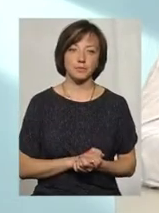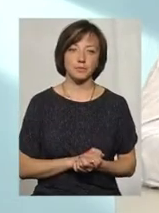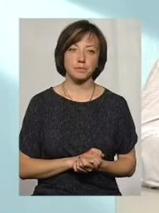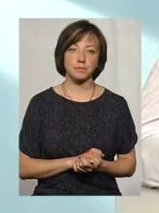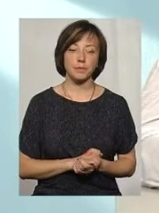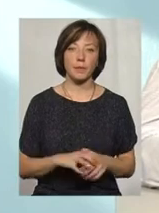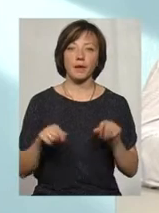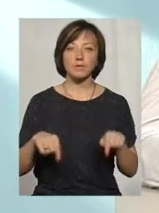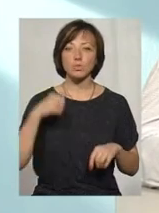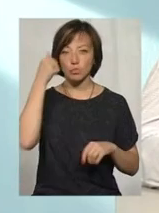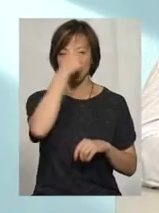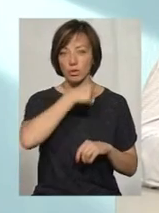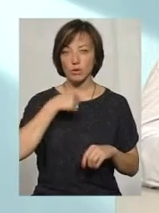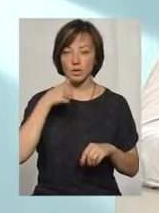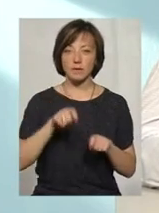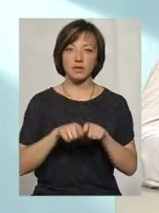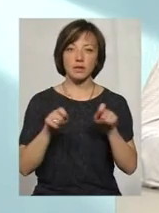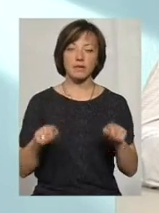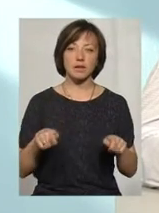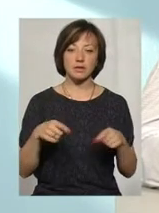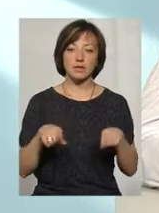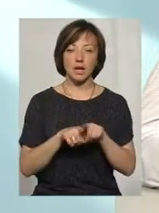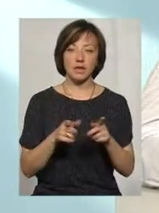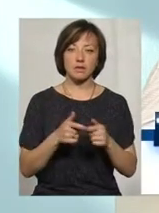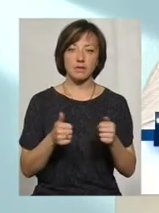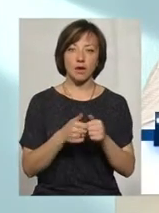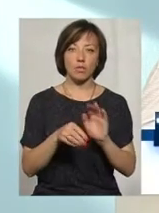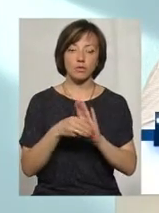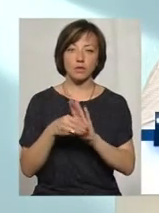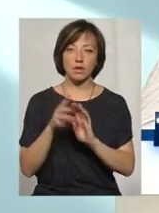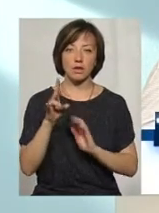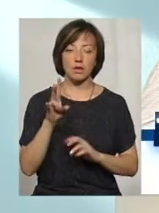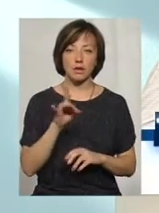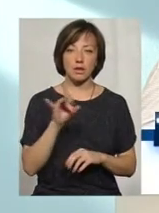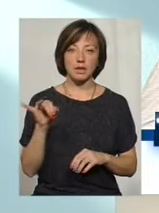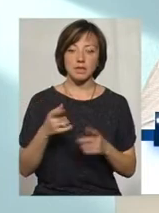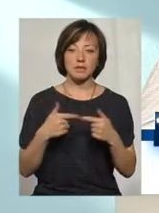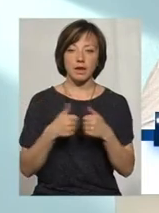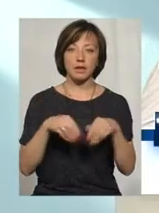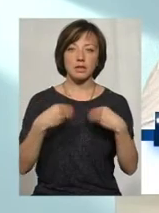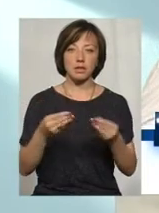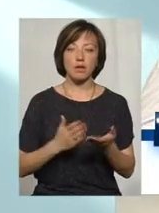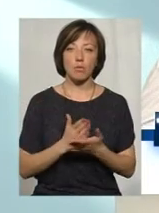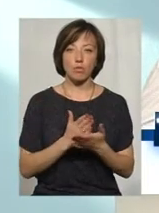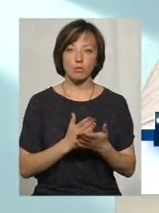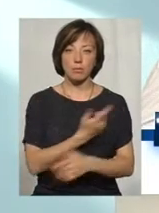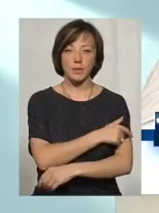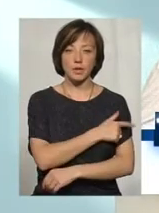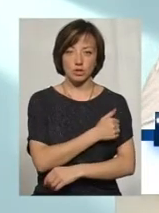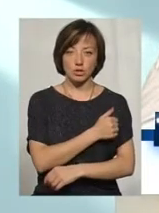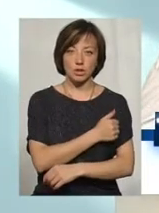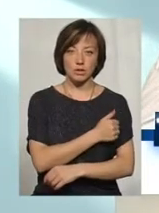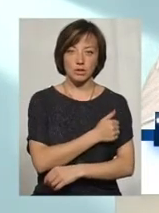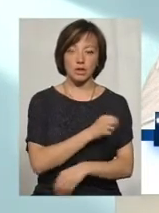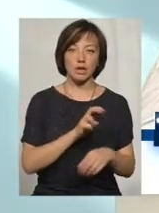Зокрема, в цьому році викривалися в таких наступних сферах корупціонери. Це сфери надання послуг медичних,